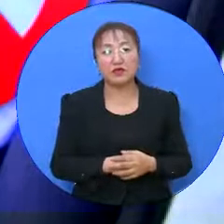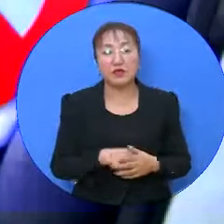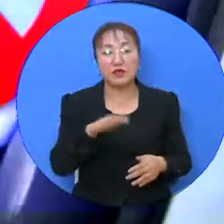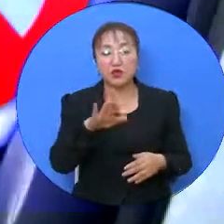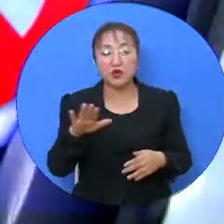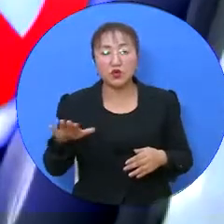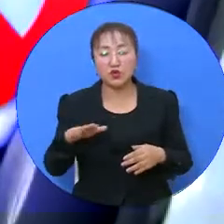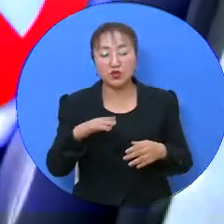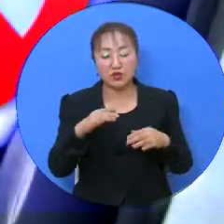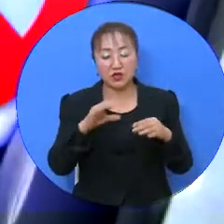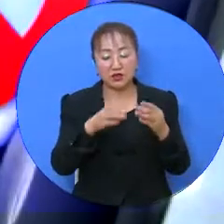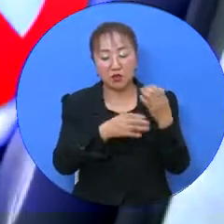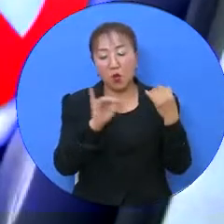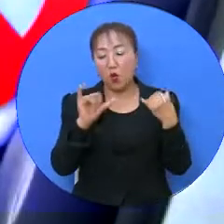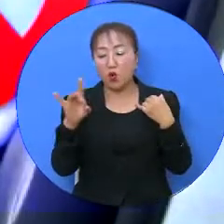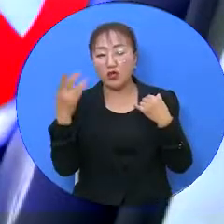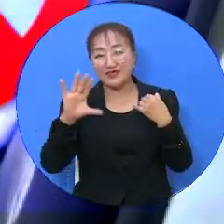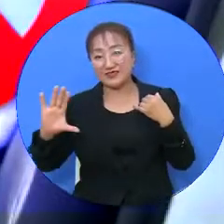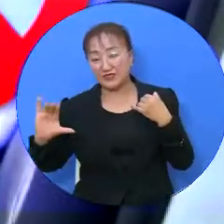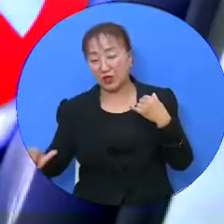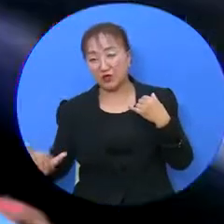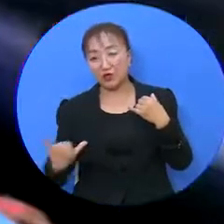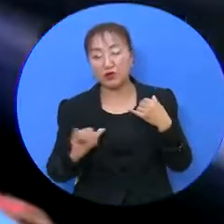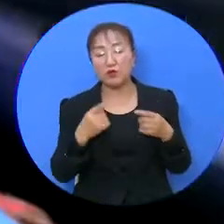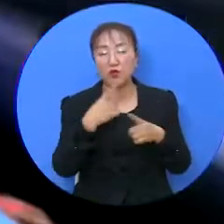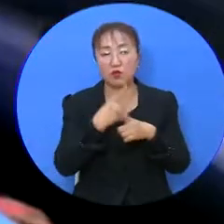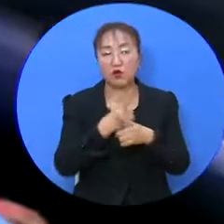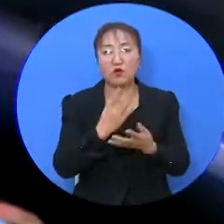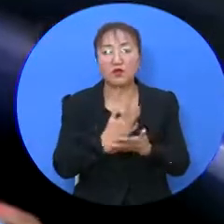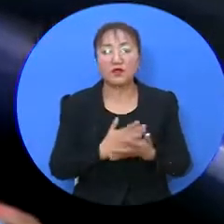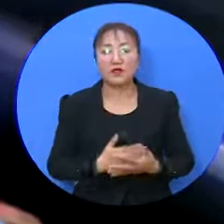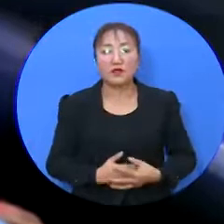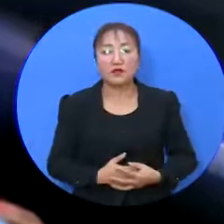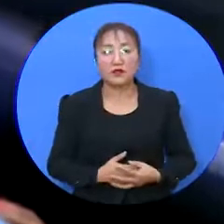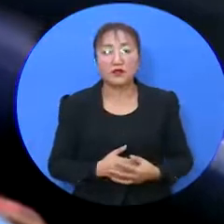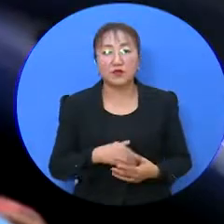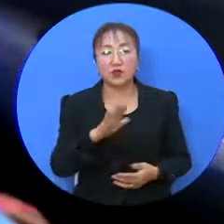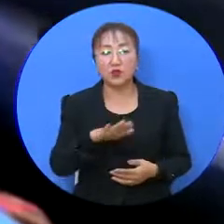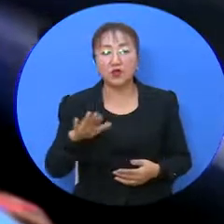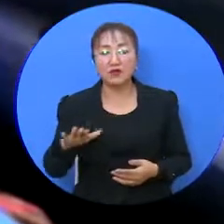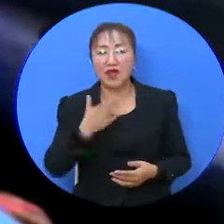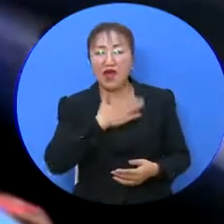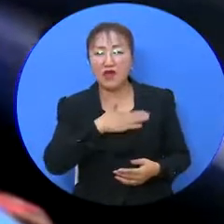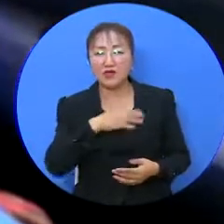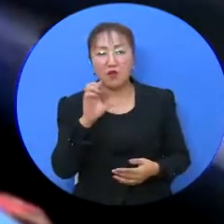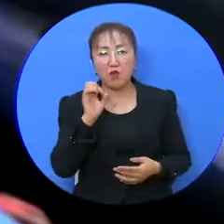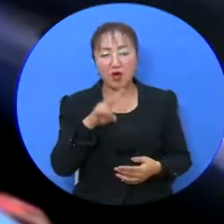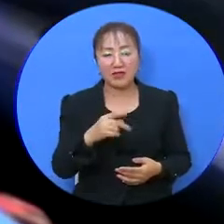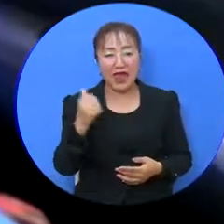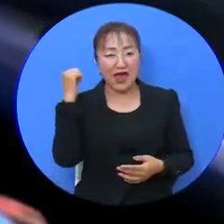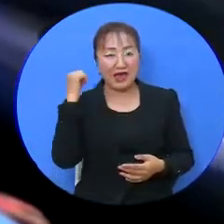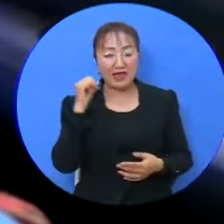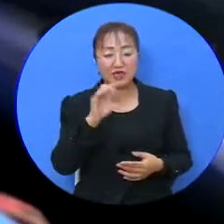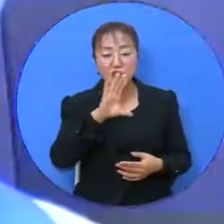гэмтэх, амь насаа алдах хамгийн том шалтгаан болдог. Та хүүхдтэй хайртай бол харийн суудалд хамгаалалтын